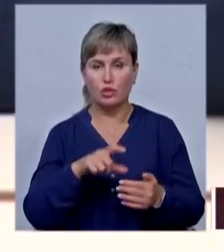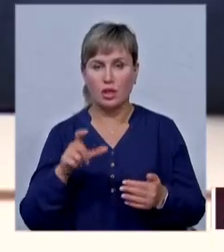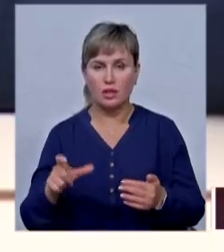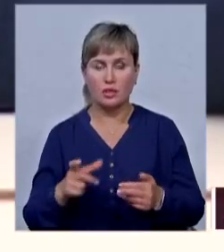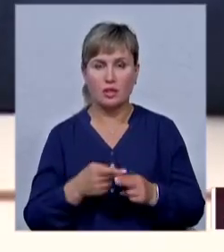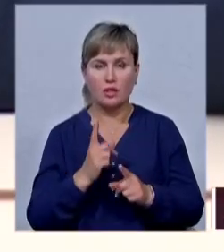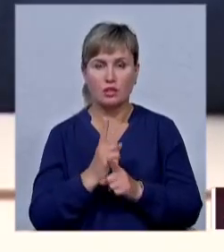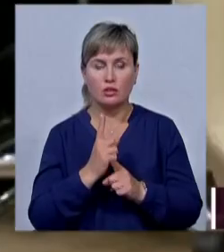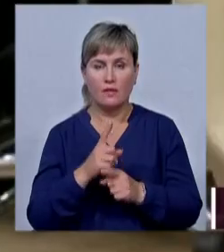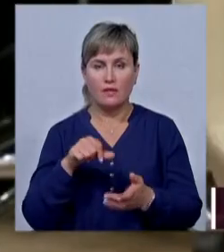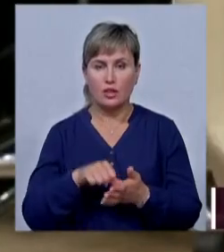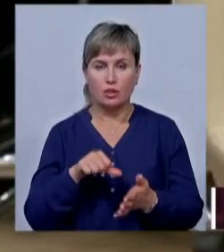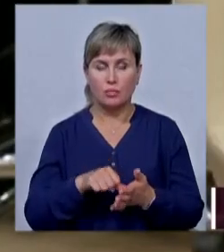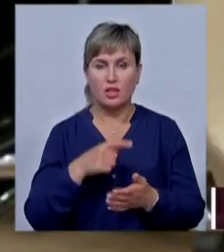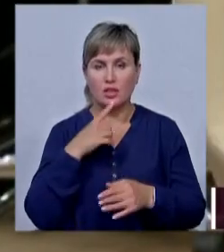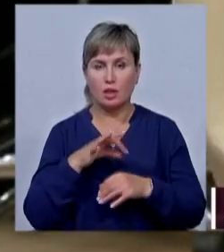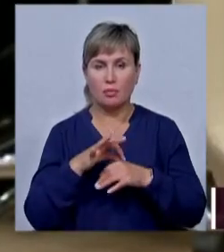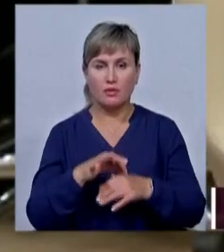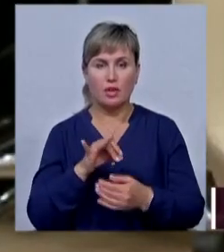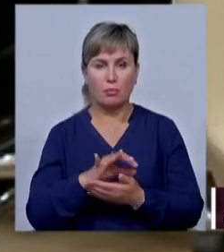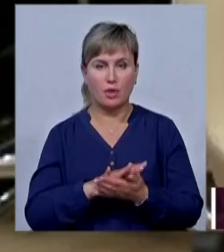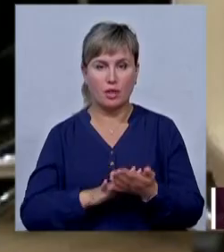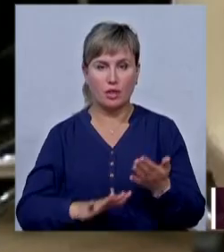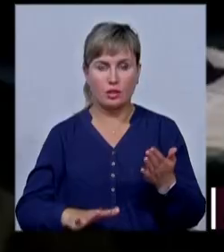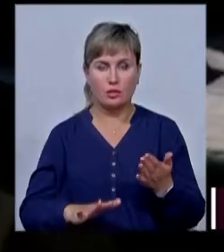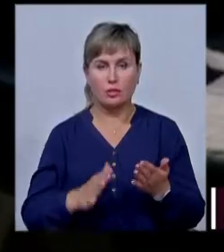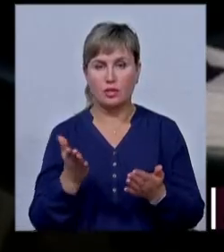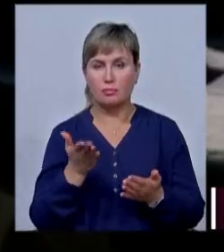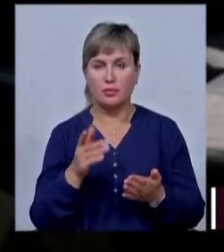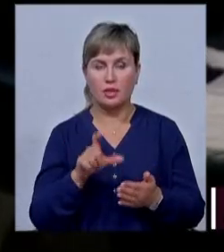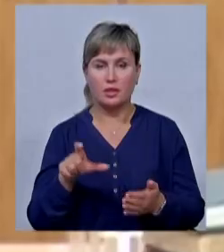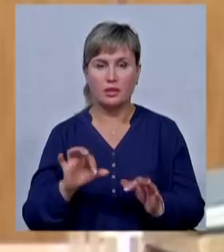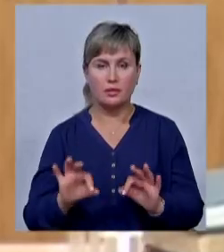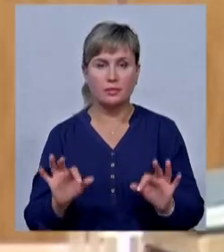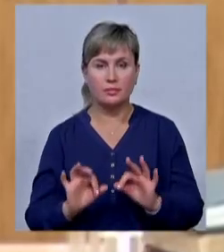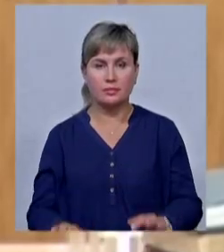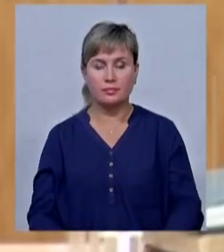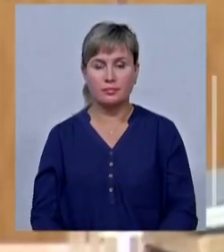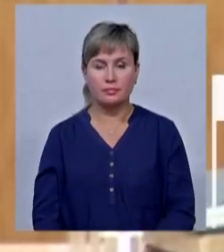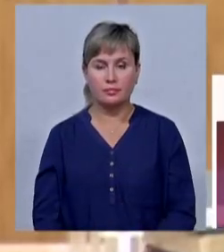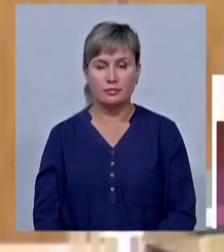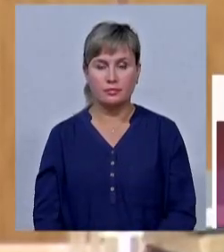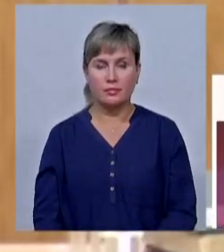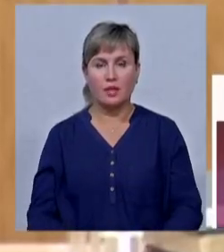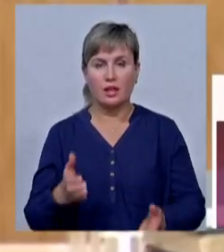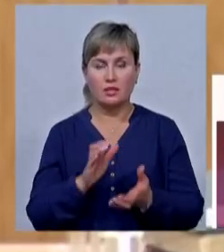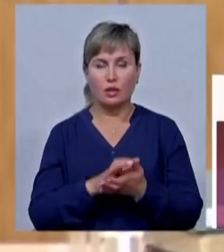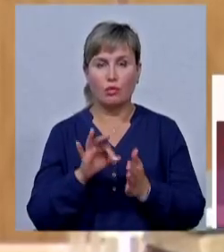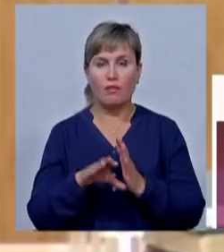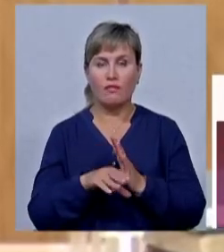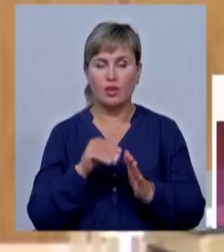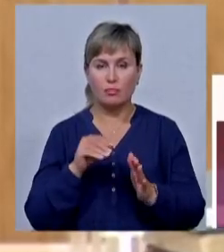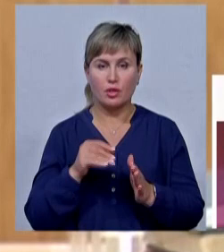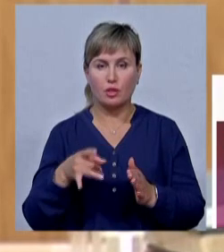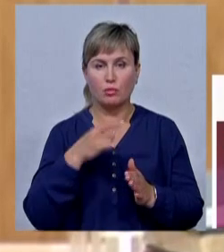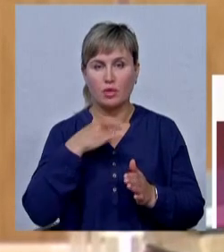очередность выступления, язык проведения и продолжительность спича. В законе о выборах в Республике